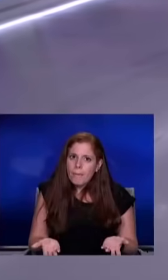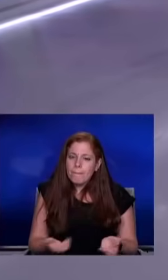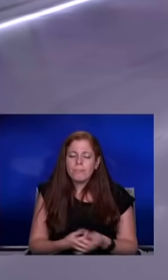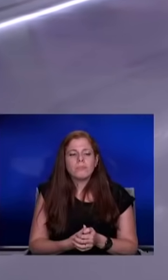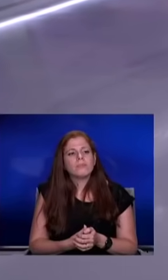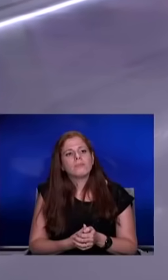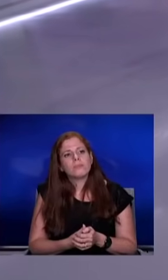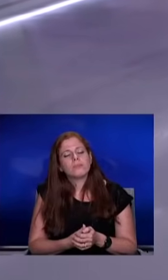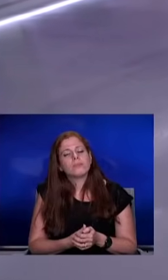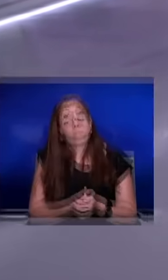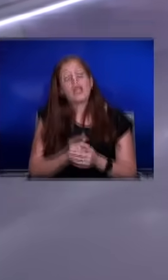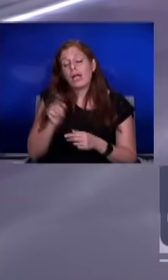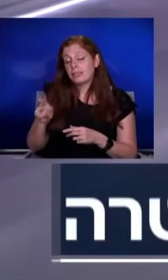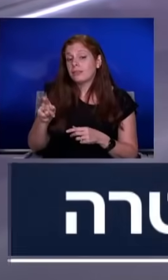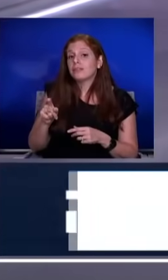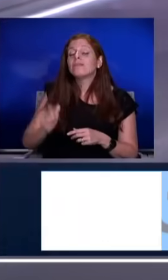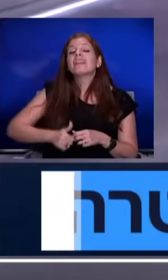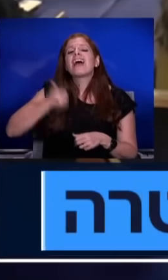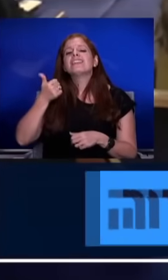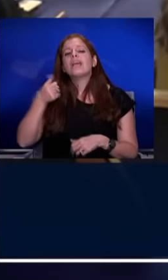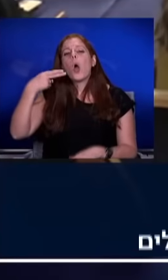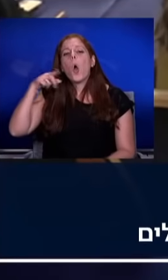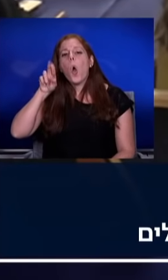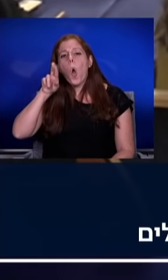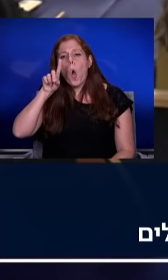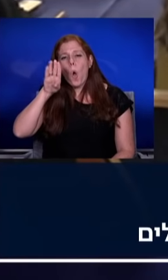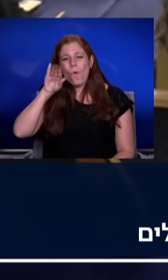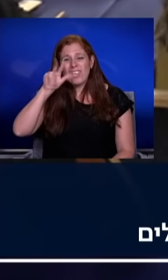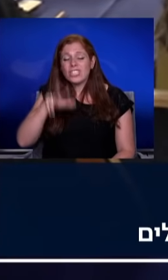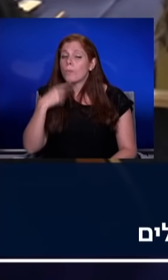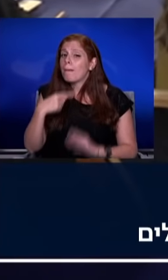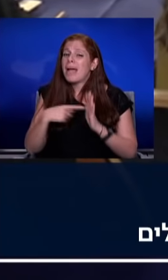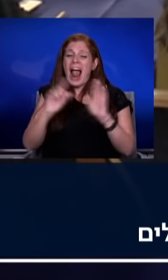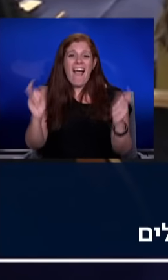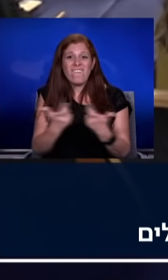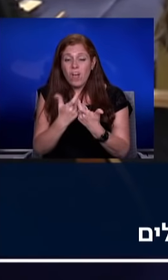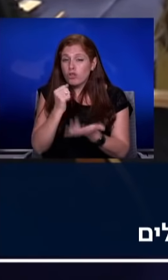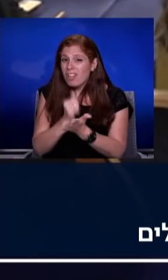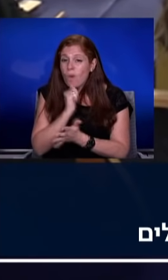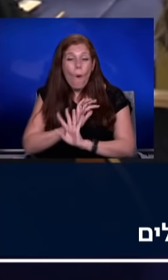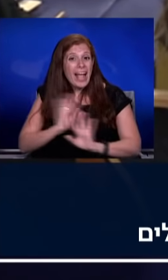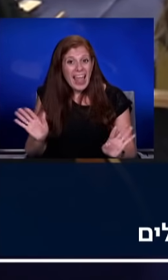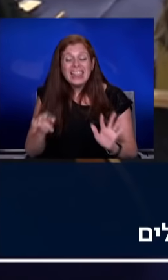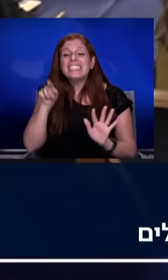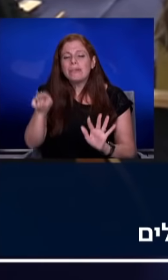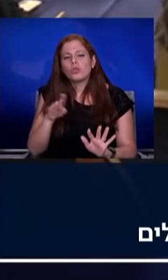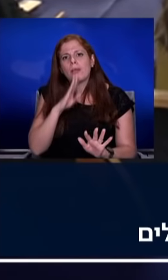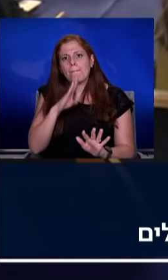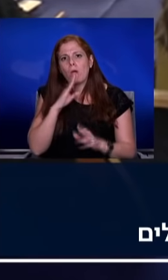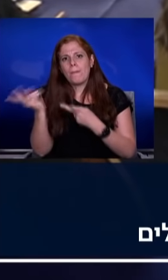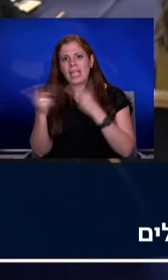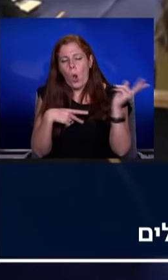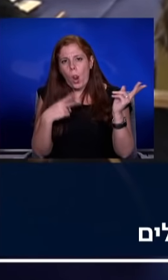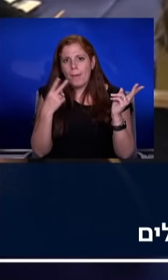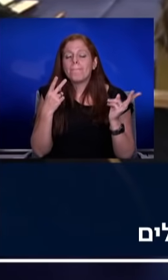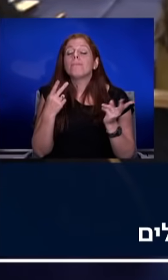אז כאמור, השר הורוביץ אומר פירוש, בגלל שאין אכיפה של התו הירוק, זה כרגע מה שתוקע את בתי החולים, אנחנו רואים שם את התחלואה הקשה. אגב,